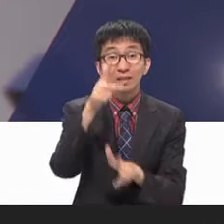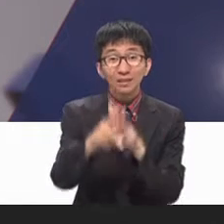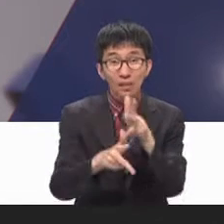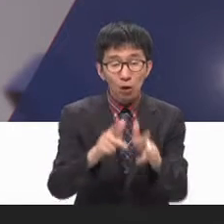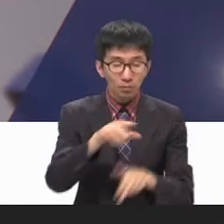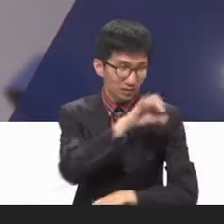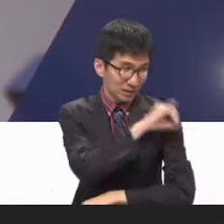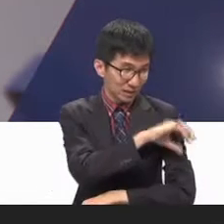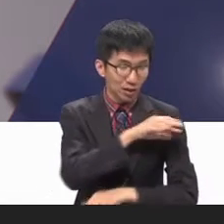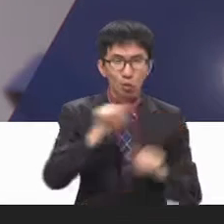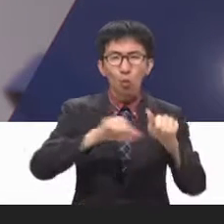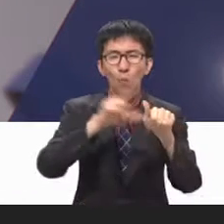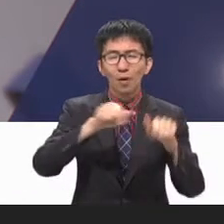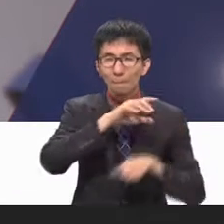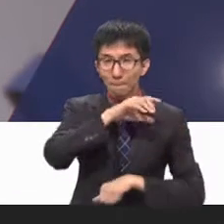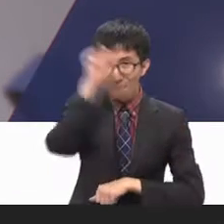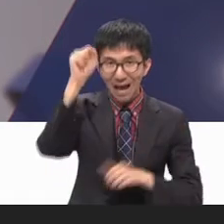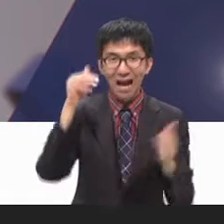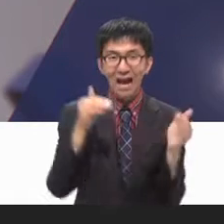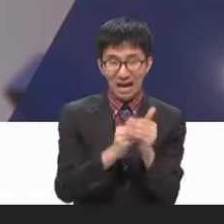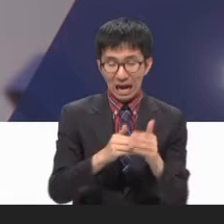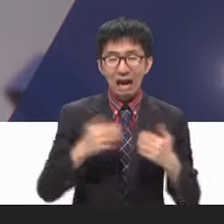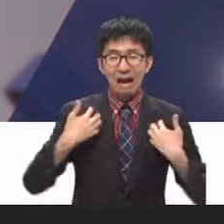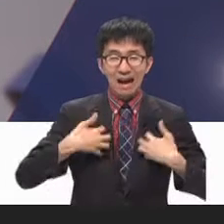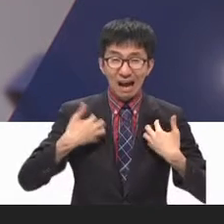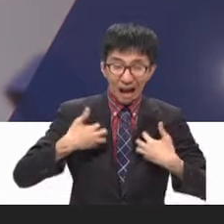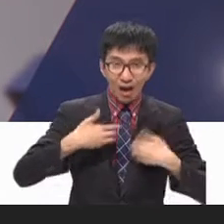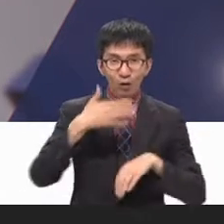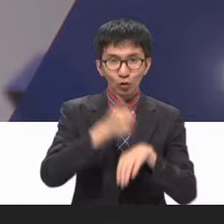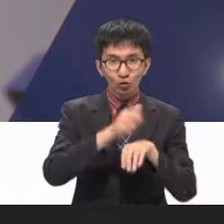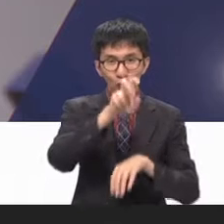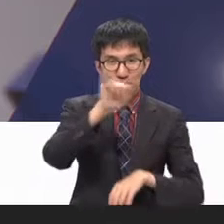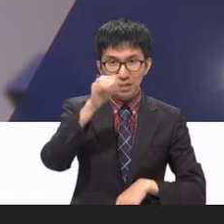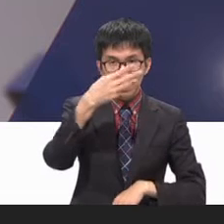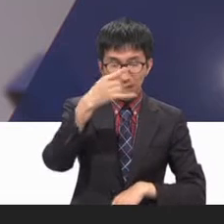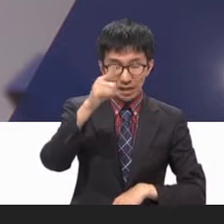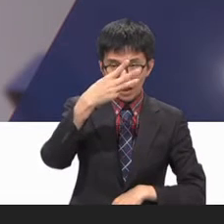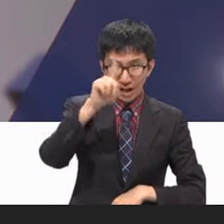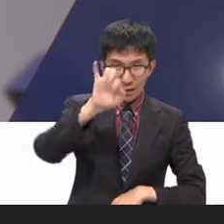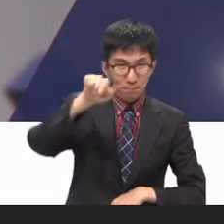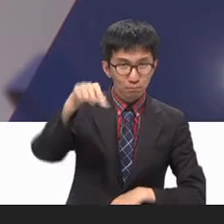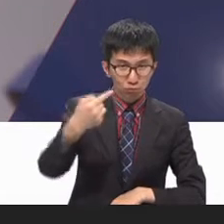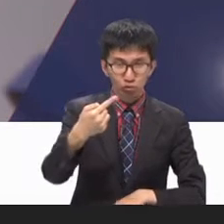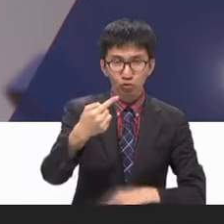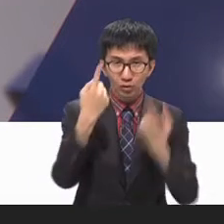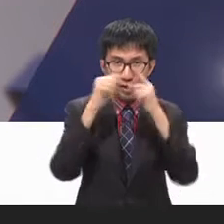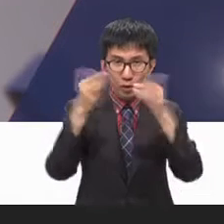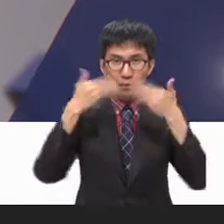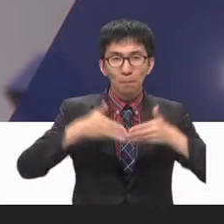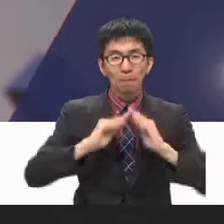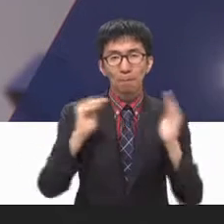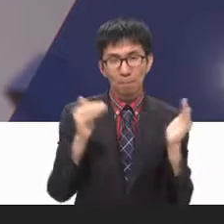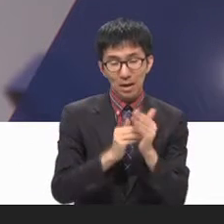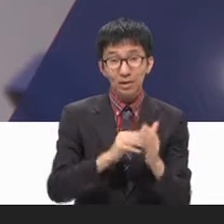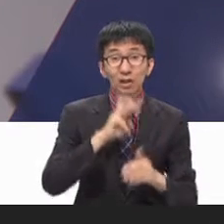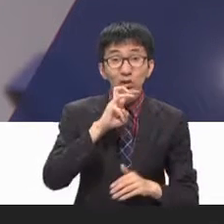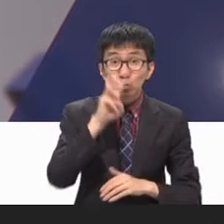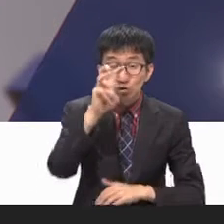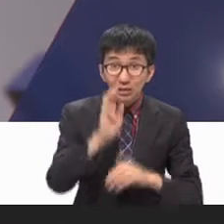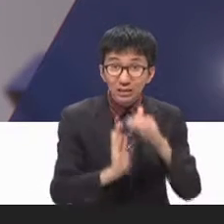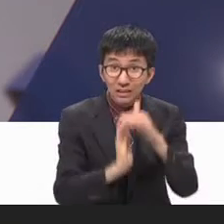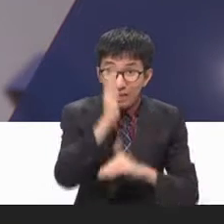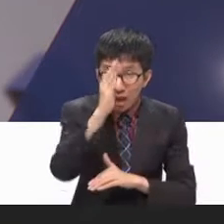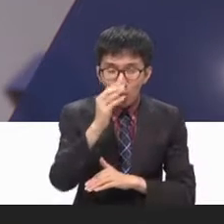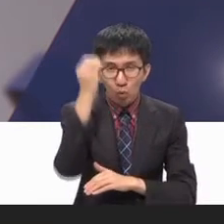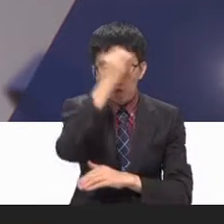지난 5월 선정되면서 이미래 라이프 대학 신설 계획이 나오게 된 건데요 예 서른 살 이상의 고졸 직장인 입니다 일반인을